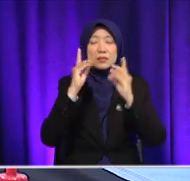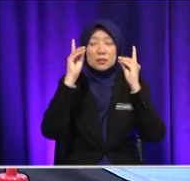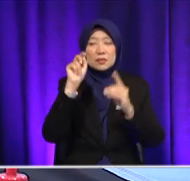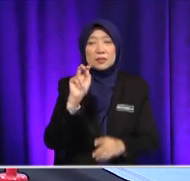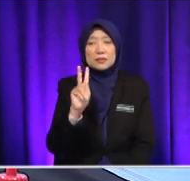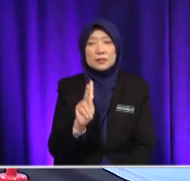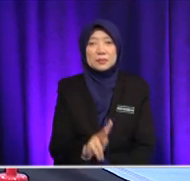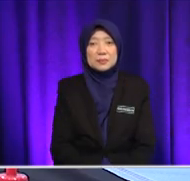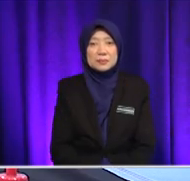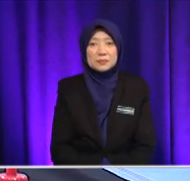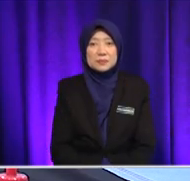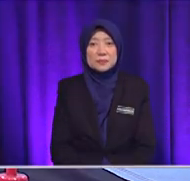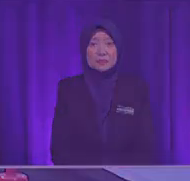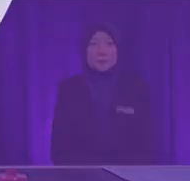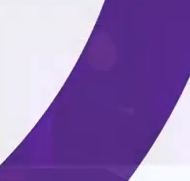KPM. Okey.